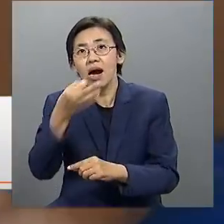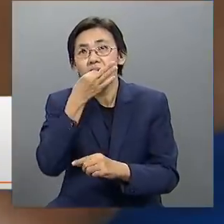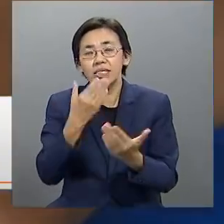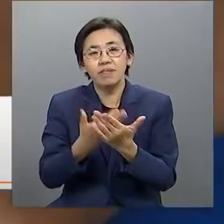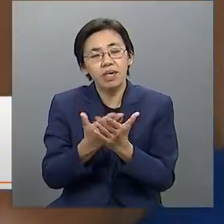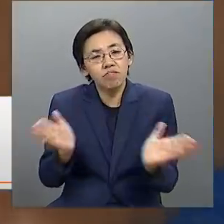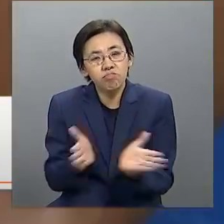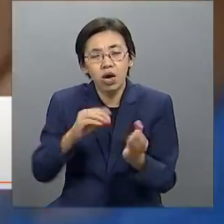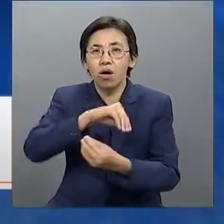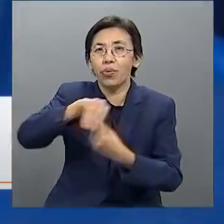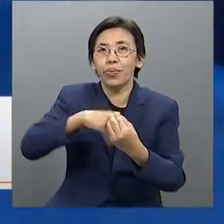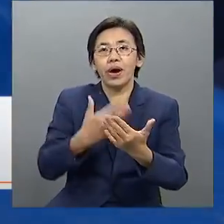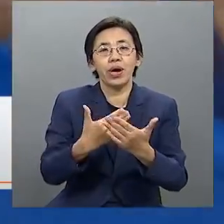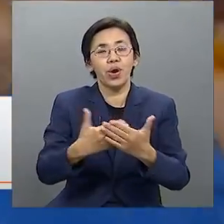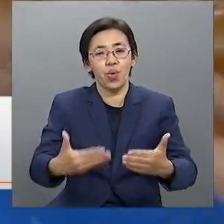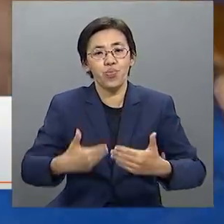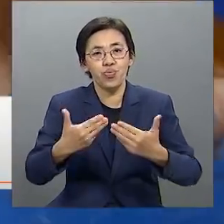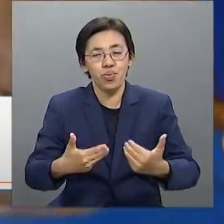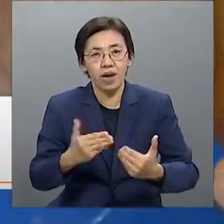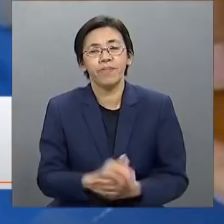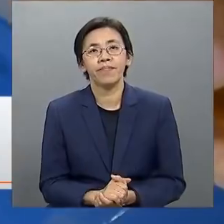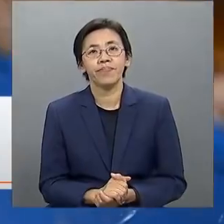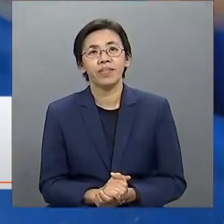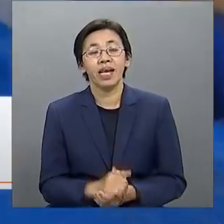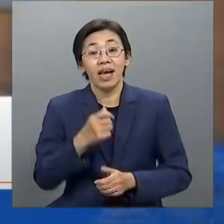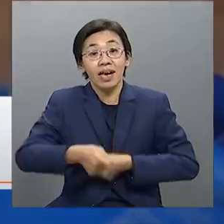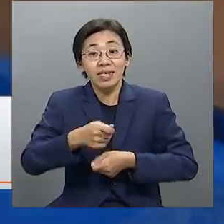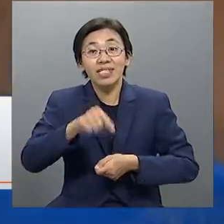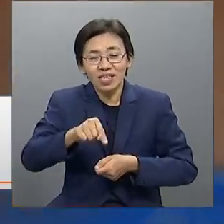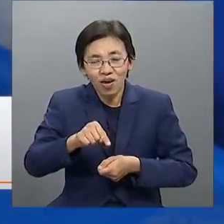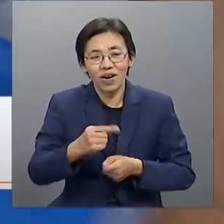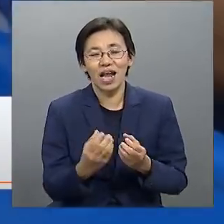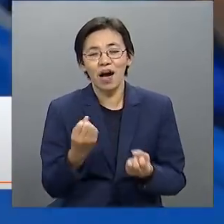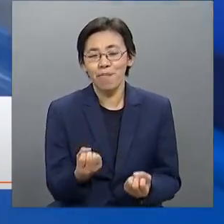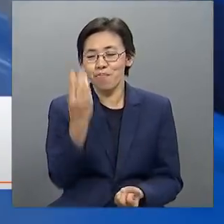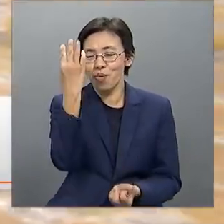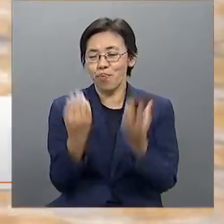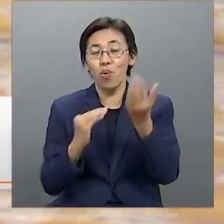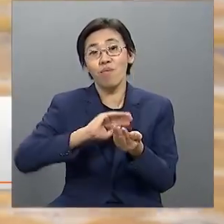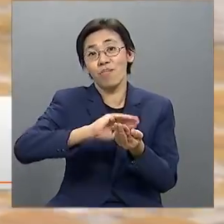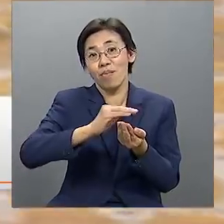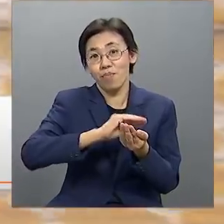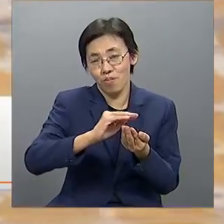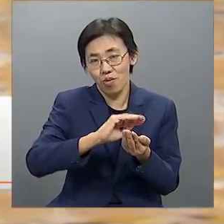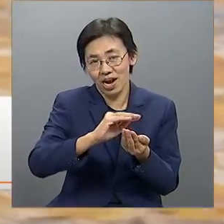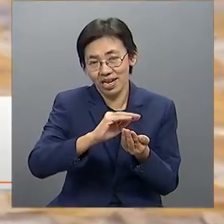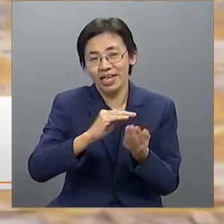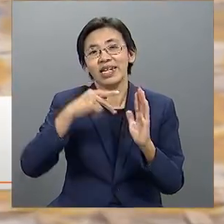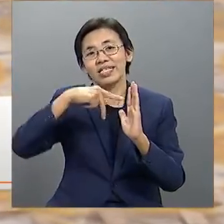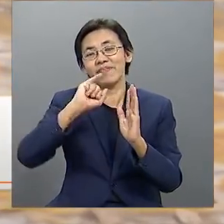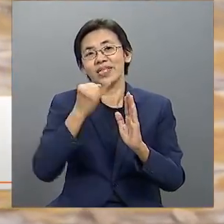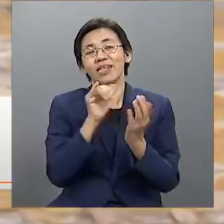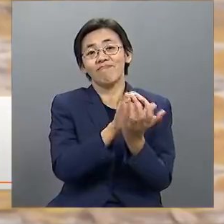ๆนะครับโดยคุณประจวบมาใหญ่ครับเกษตรกรที่ตำบลวังทับไซอำเภอสากเหล็กจังหวัดพิจิตรเล่าให้ฟังว่าตอน